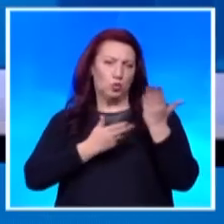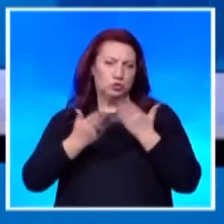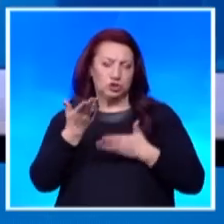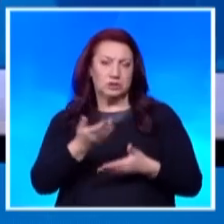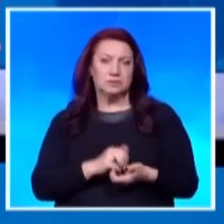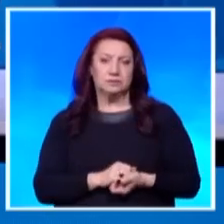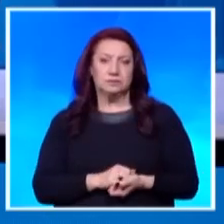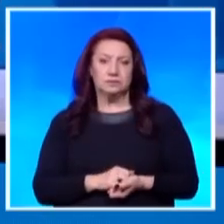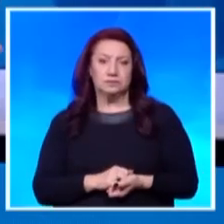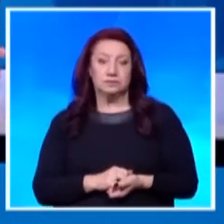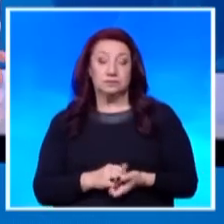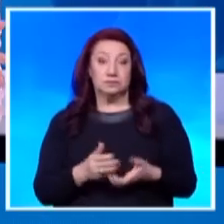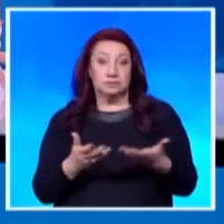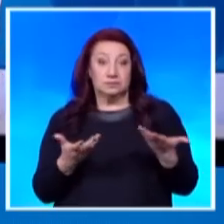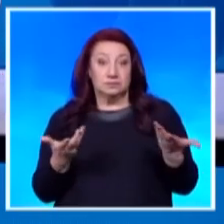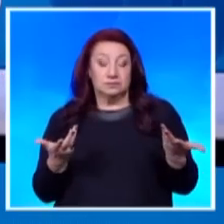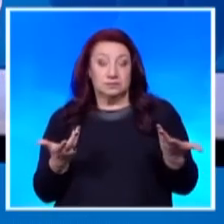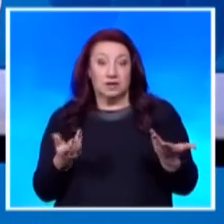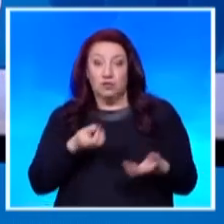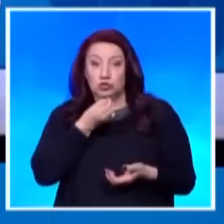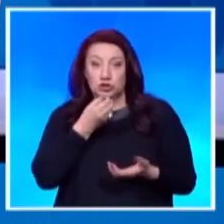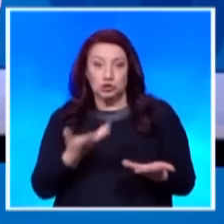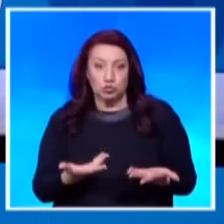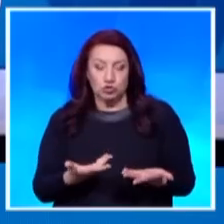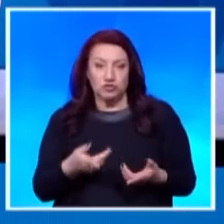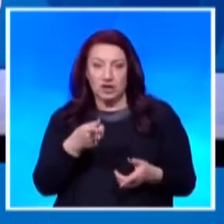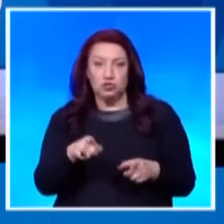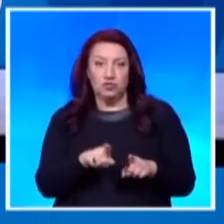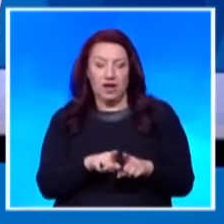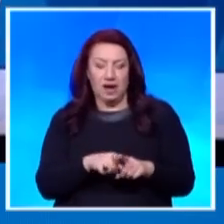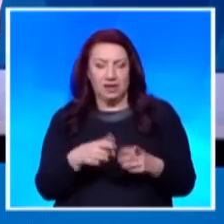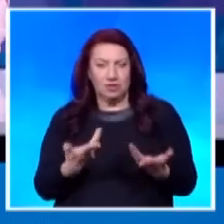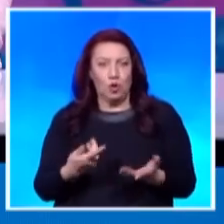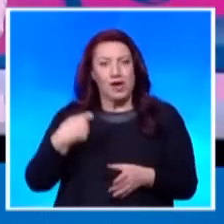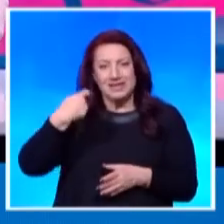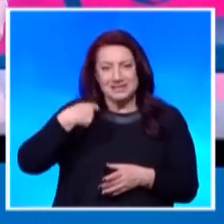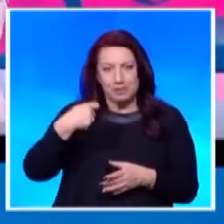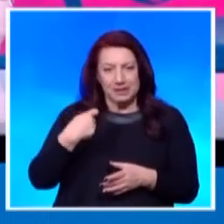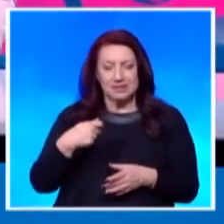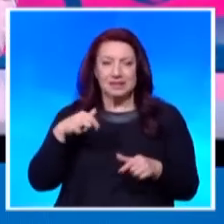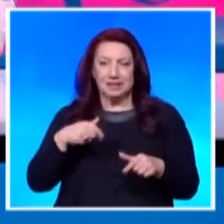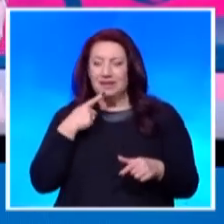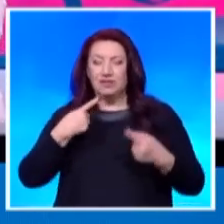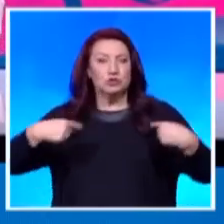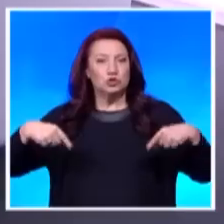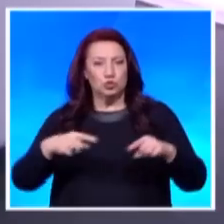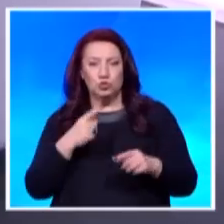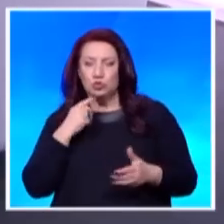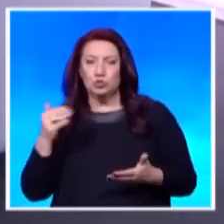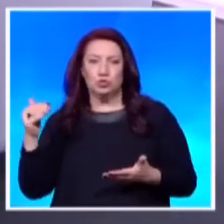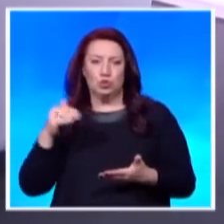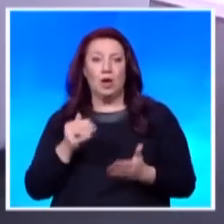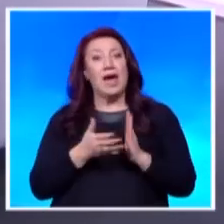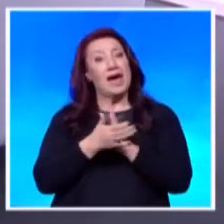е случило? Това съобразен тест ли е и издържахме ли го в студиото? Е Ясен Танев, специалист по дигитална и киберсигурност.